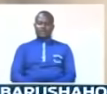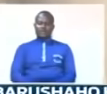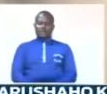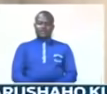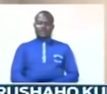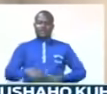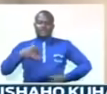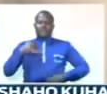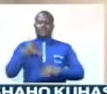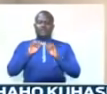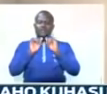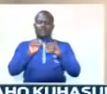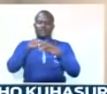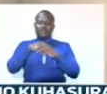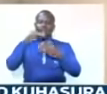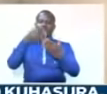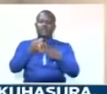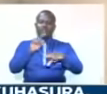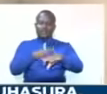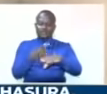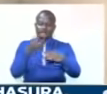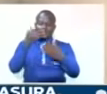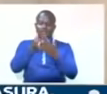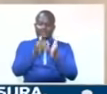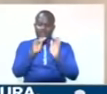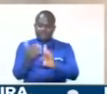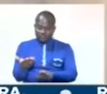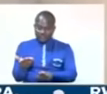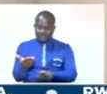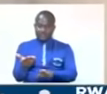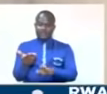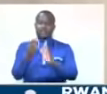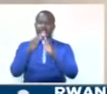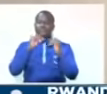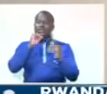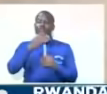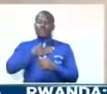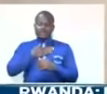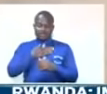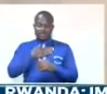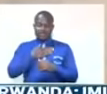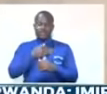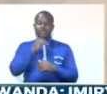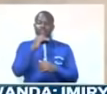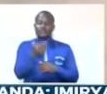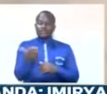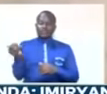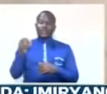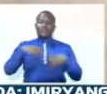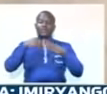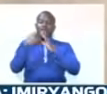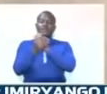mama kugeza ryari kugeza mpfuye. N'iyi nzu si yanjye, n'iyi umwana uri